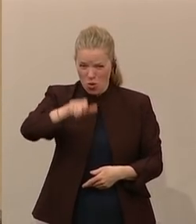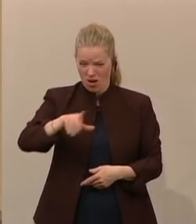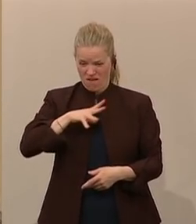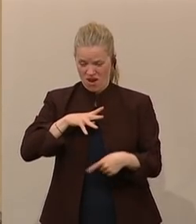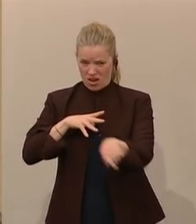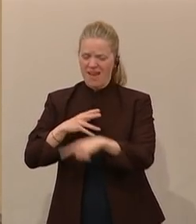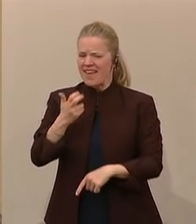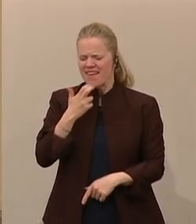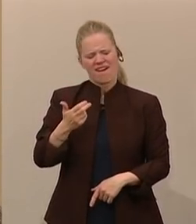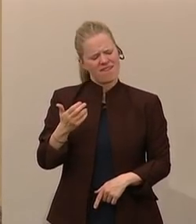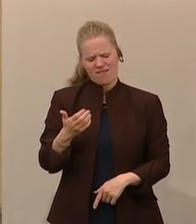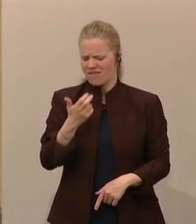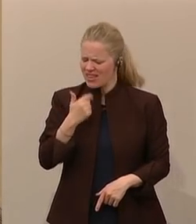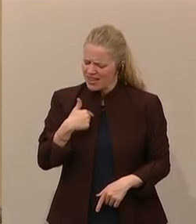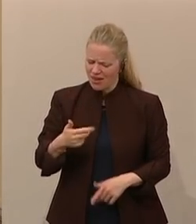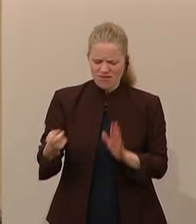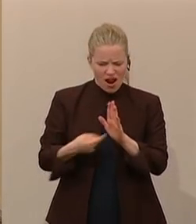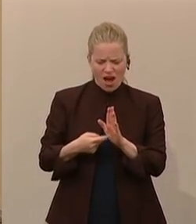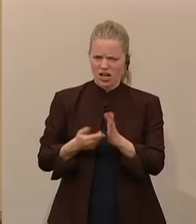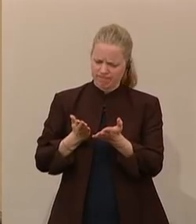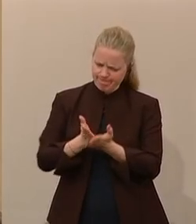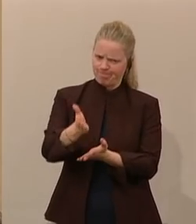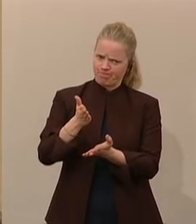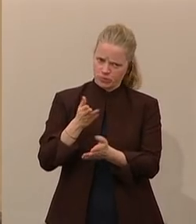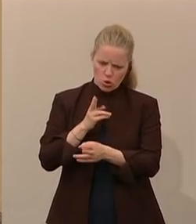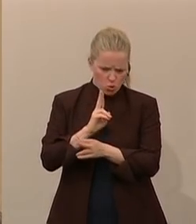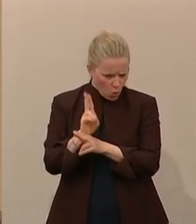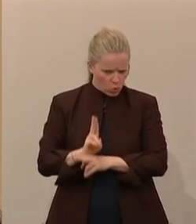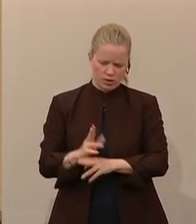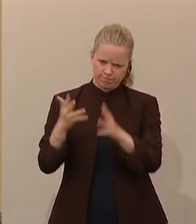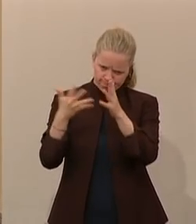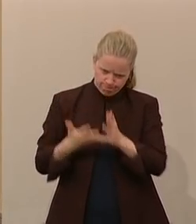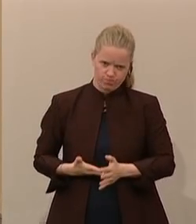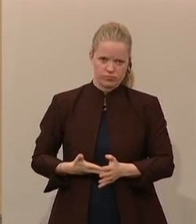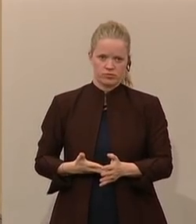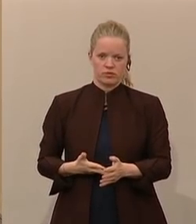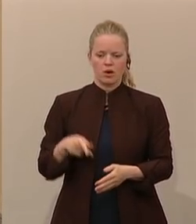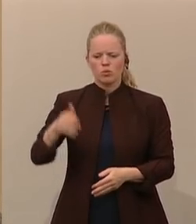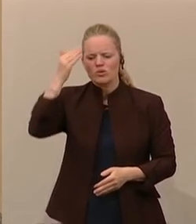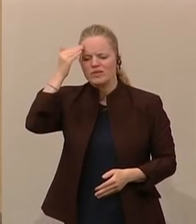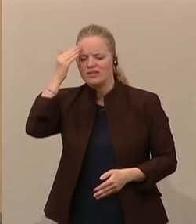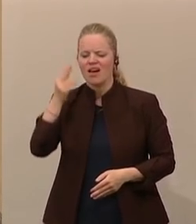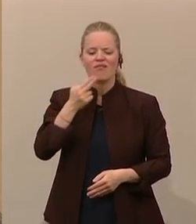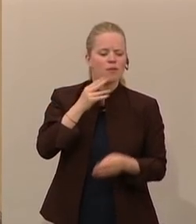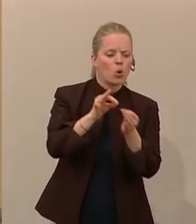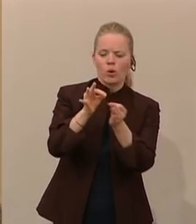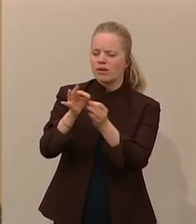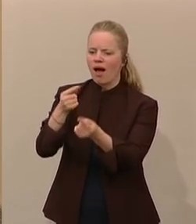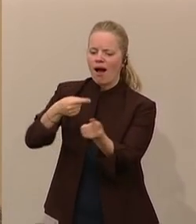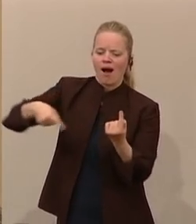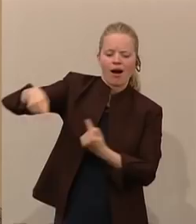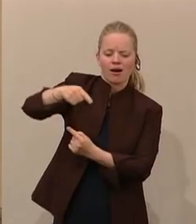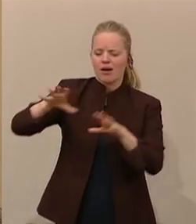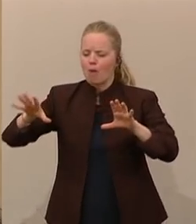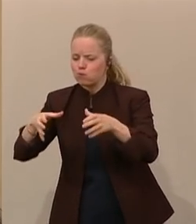dass wir die auf Schritt und Tritt kontrollieren. Und da geht es auch darum, dass wir wissen, mit wem sie sich zusammenrotten, dass wir wissen,